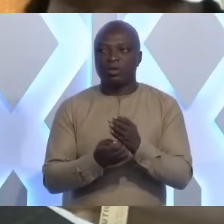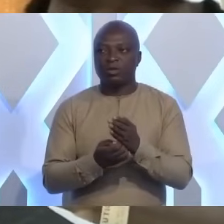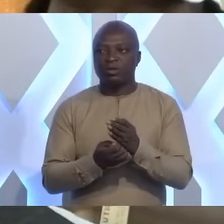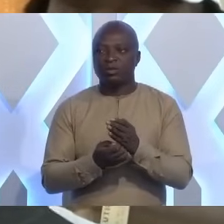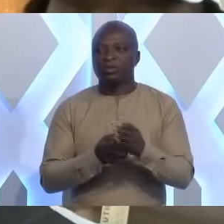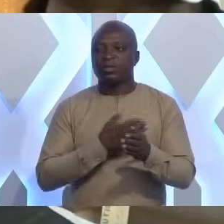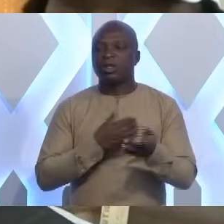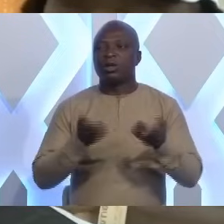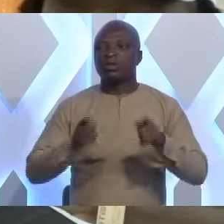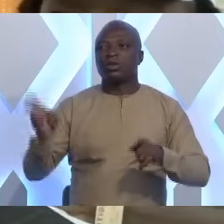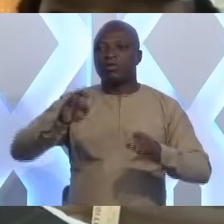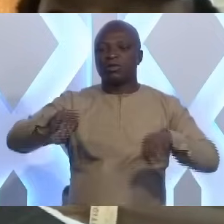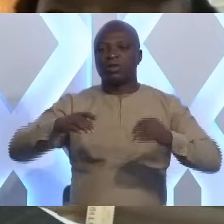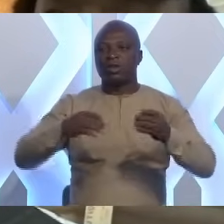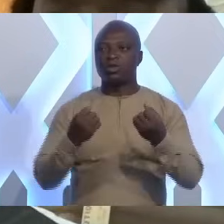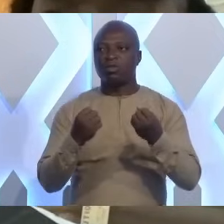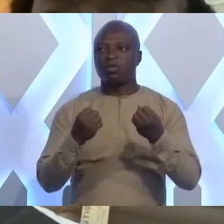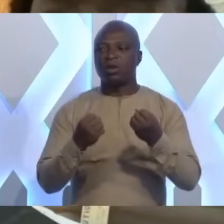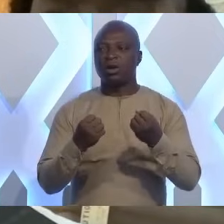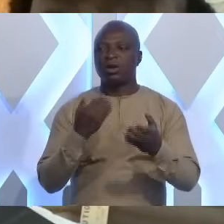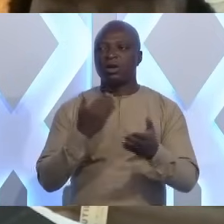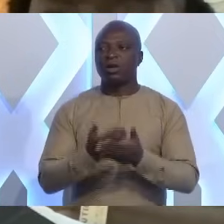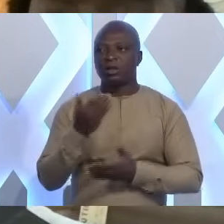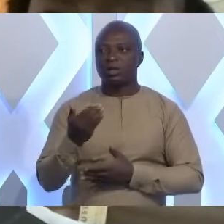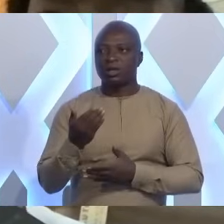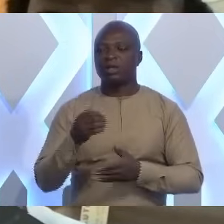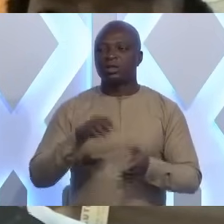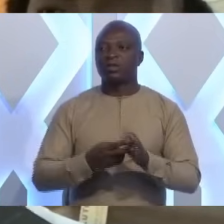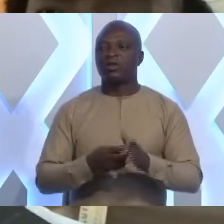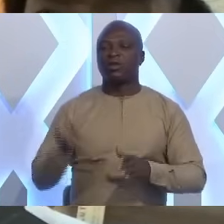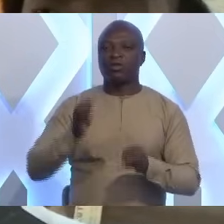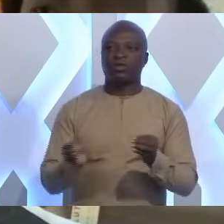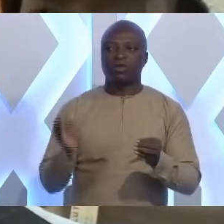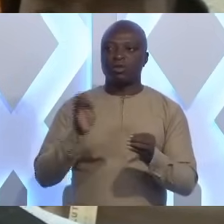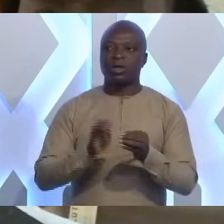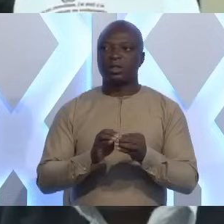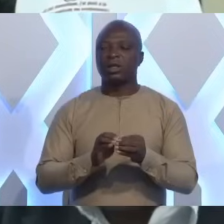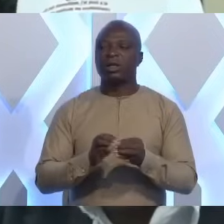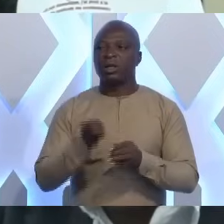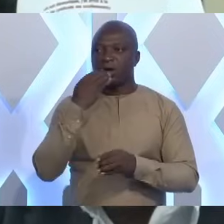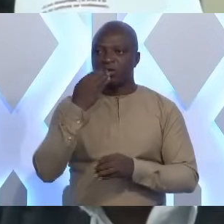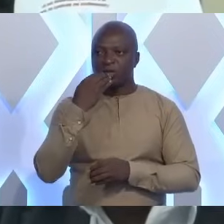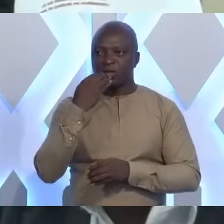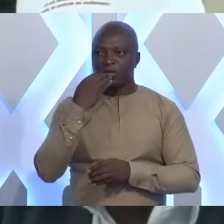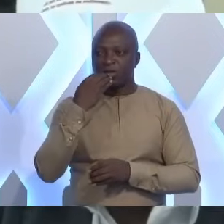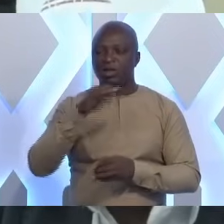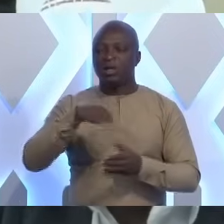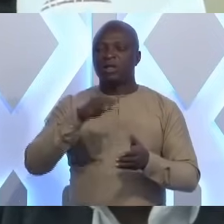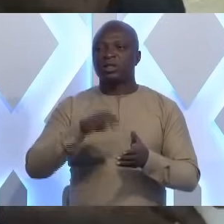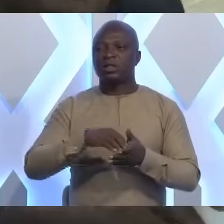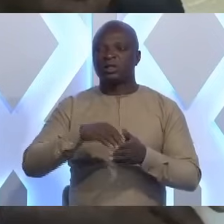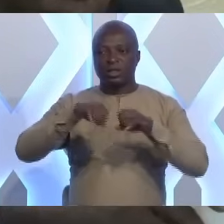Et lorsque vous donnez du pouvoir d'achat aux travailleurs, ça veut dire que vous augmentez la consommation. Les centrales syndicales